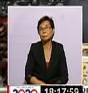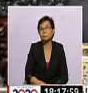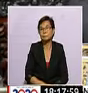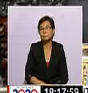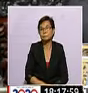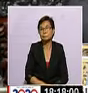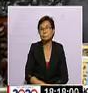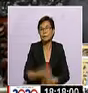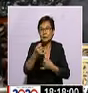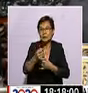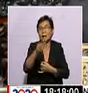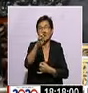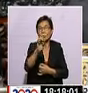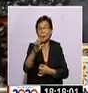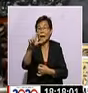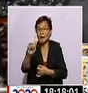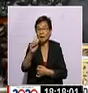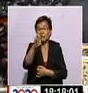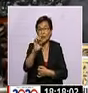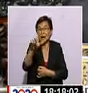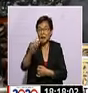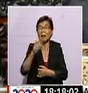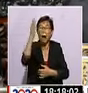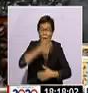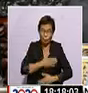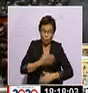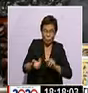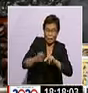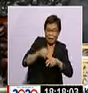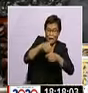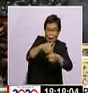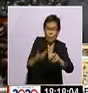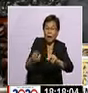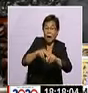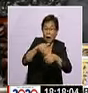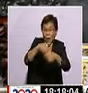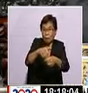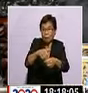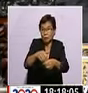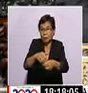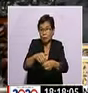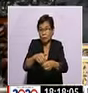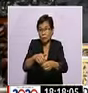Jabatan Sukarelawan Malaysia atau RELA akan menikmati kenaikan